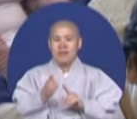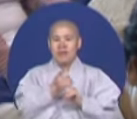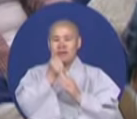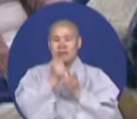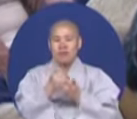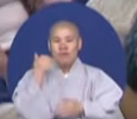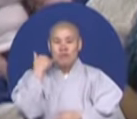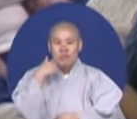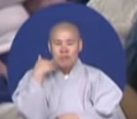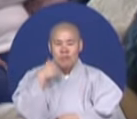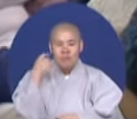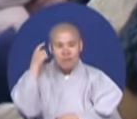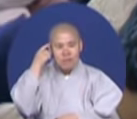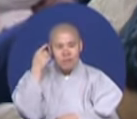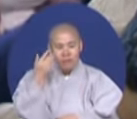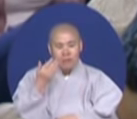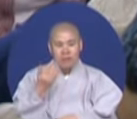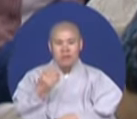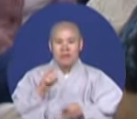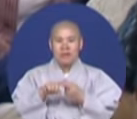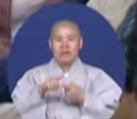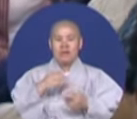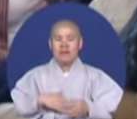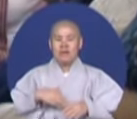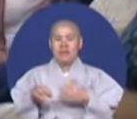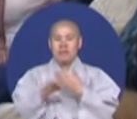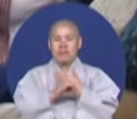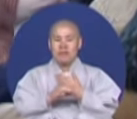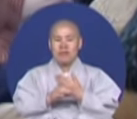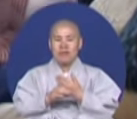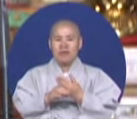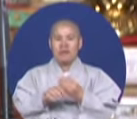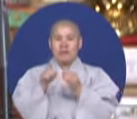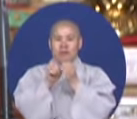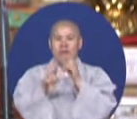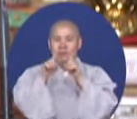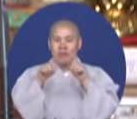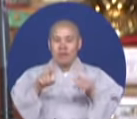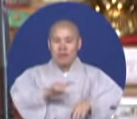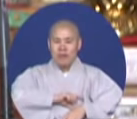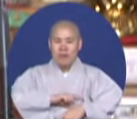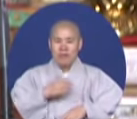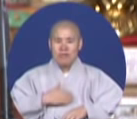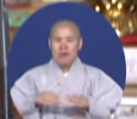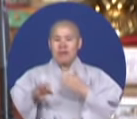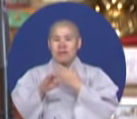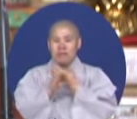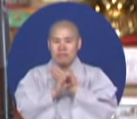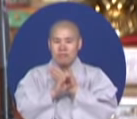부처님이 누구신가 이걸 알려면 절 이름을 쭉 보면